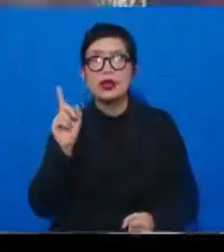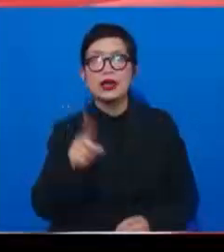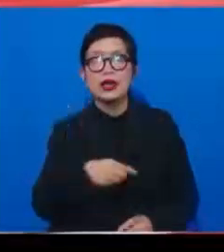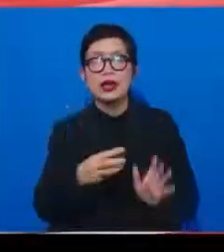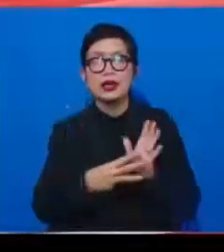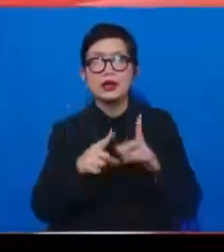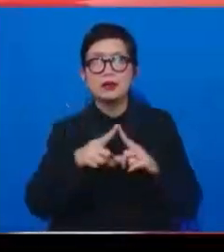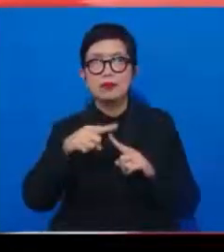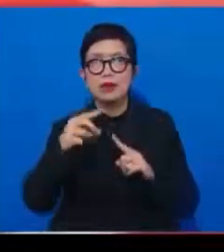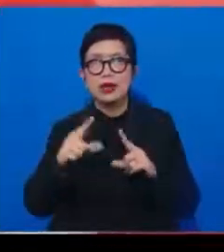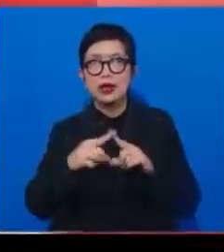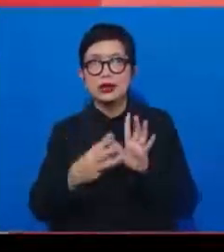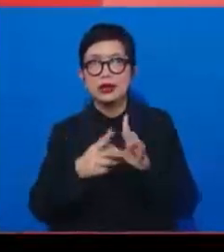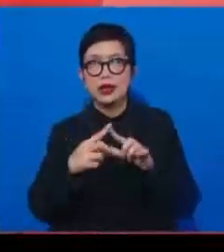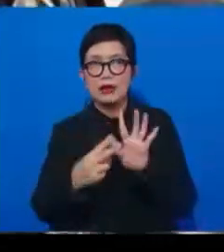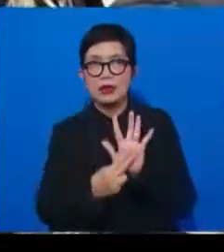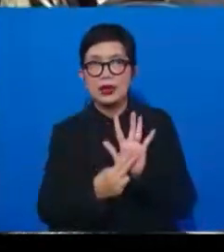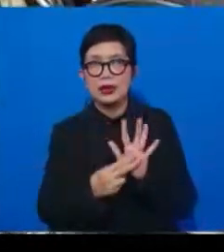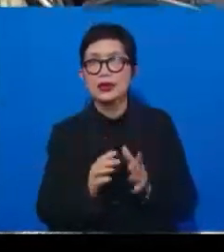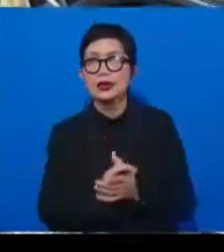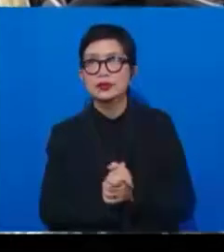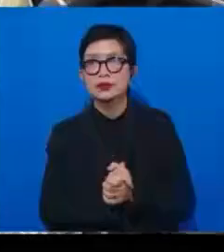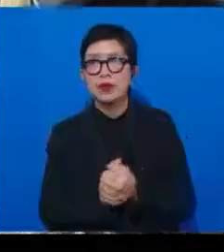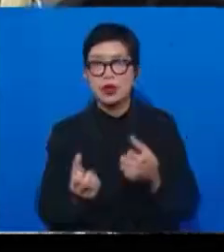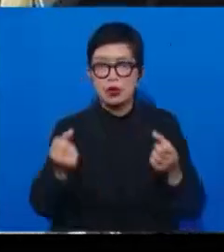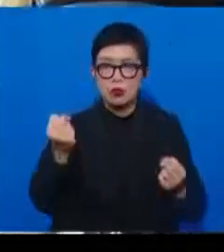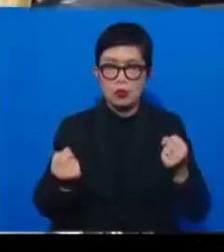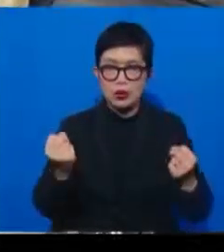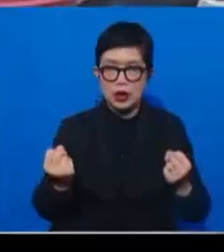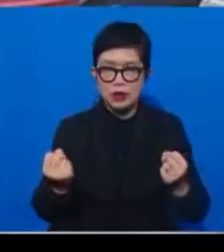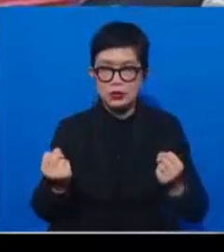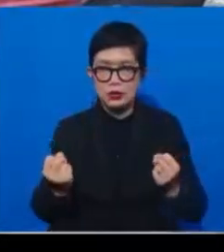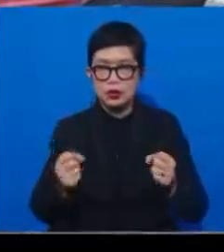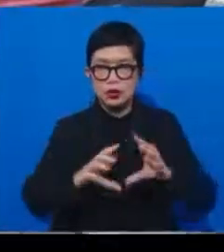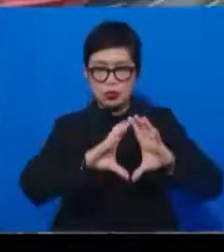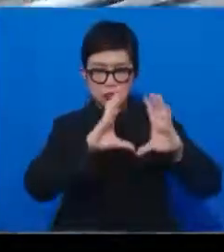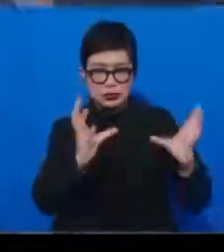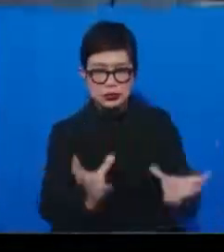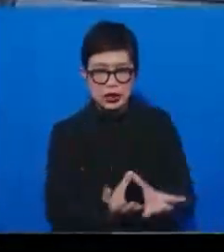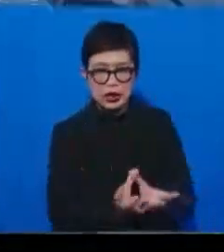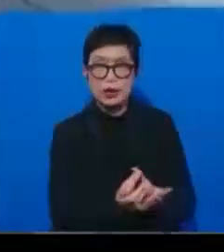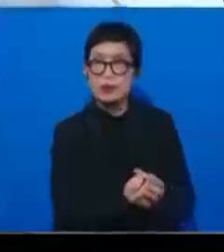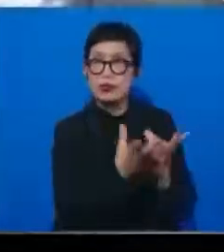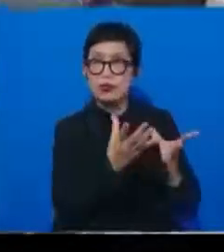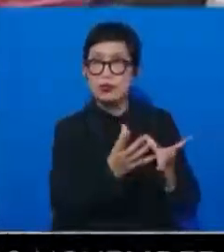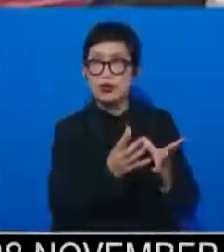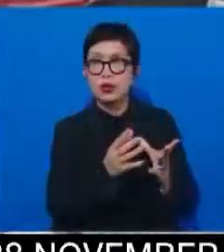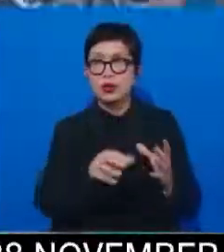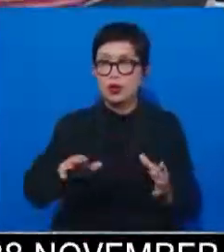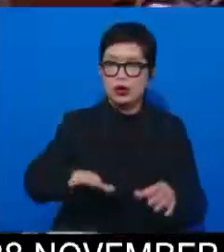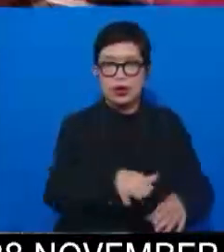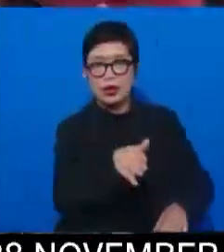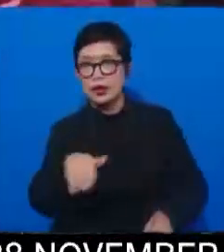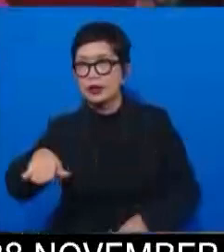Rawamangun. Sesampainya di lokasi kejadian, mobil yang diduga mengalami pecah ban kemudian oleng hingga banting setir menuju ke area pembatas